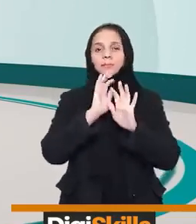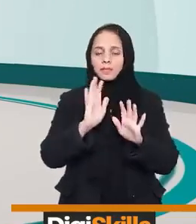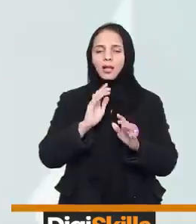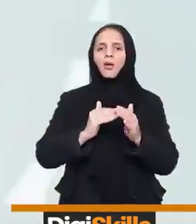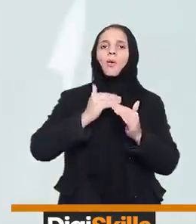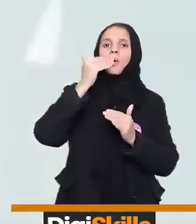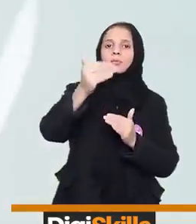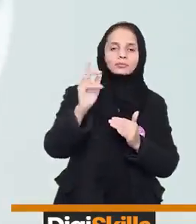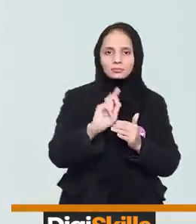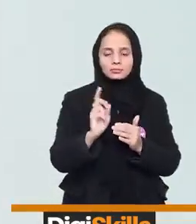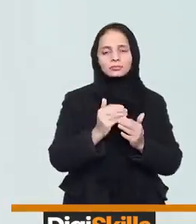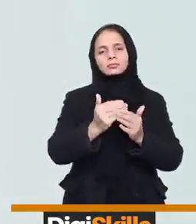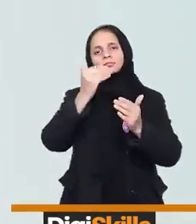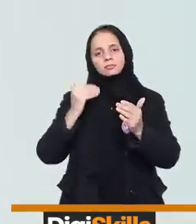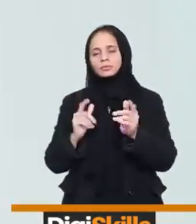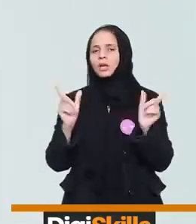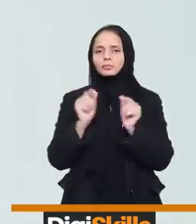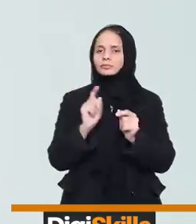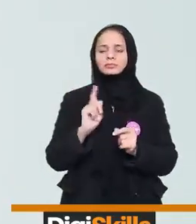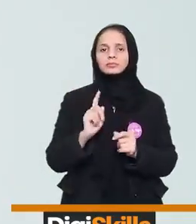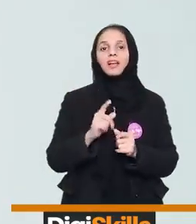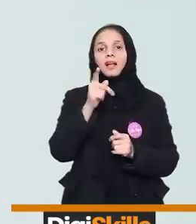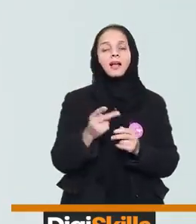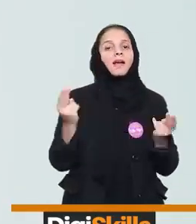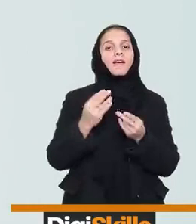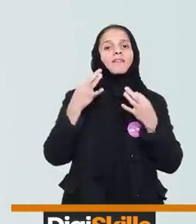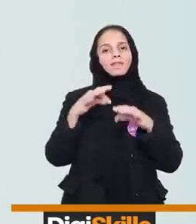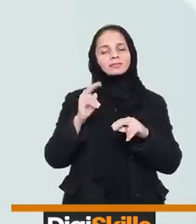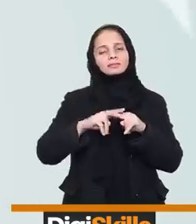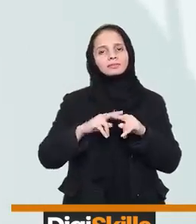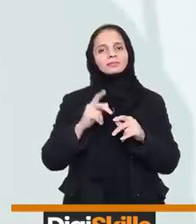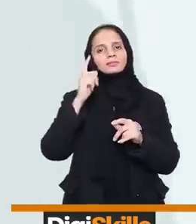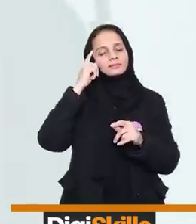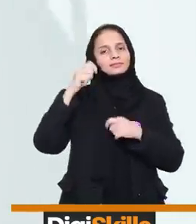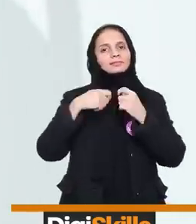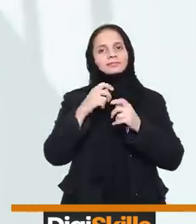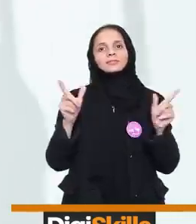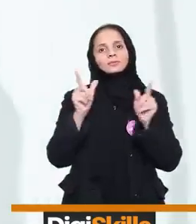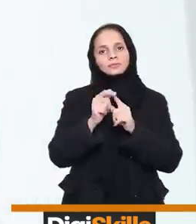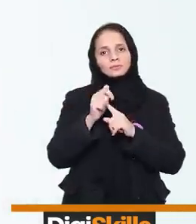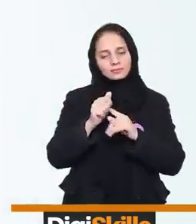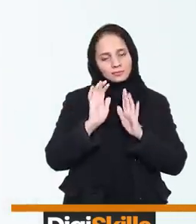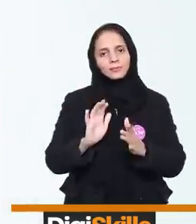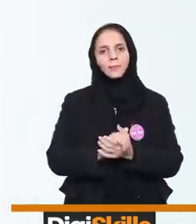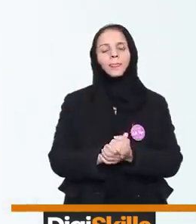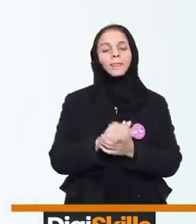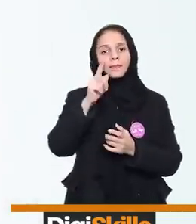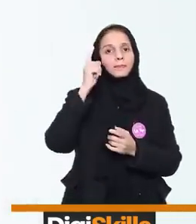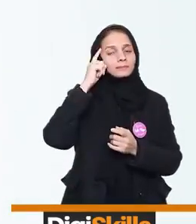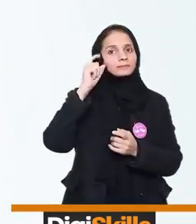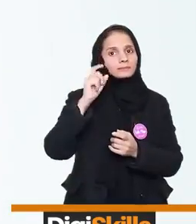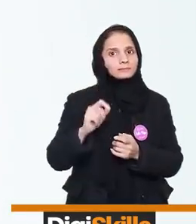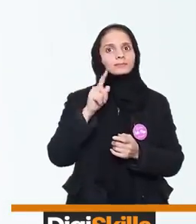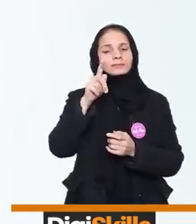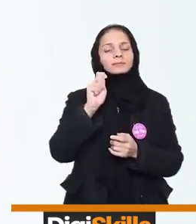ہے، نہ اس سے زیادہ نہ اس سے کم. یہی فری لانسنگ کا سب سے امپورٹنٹ جز ہے، ٹو